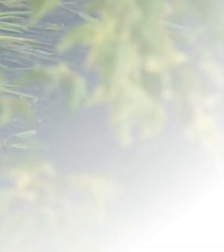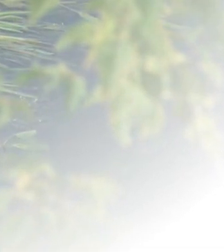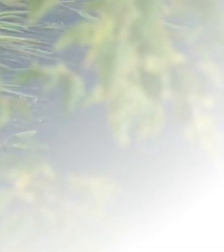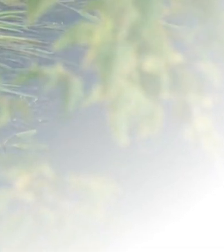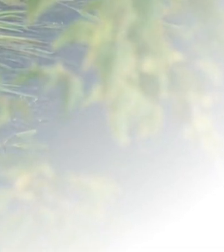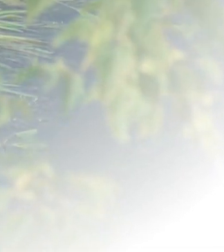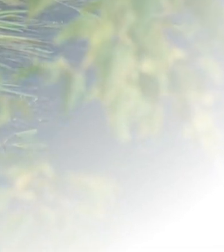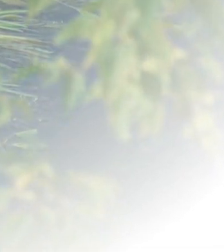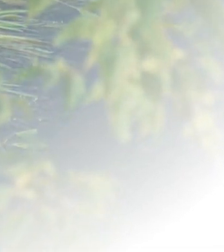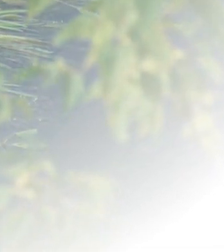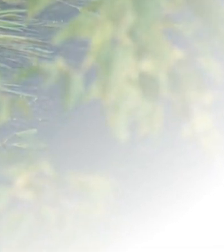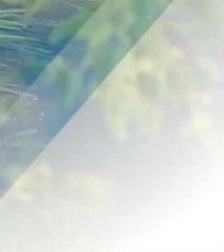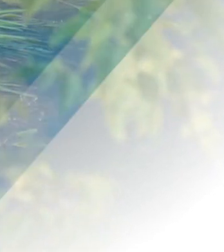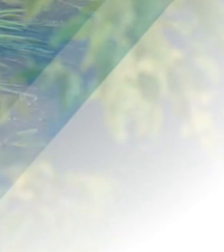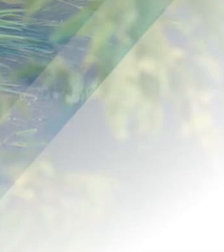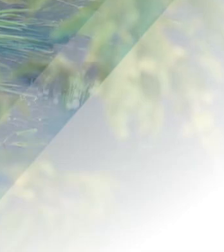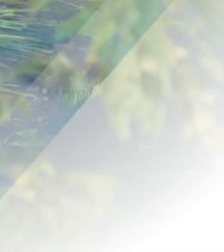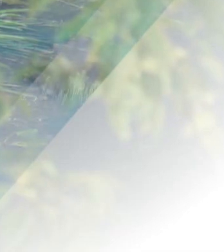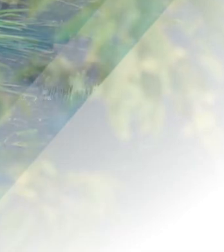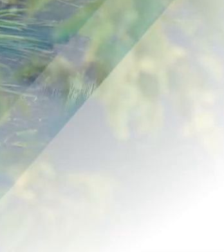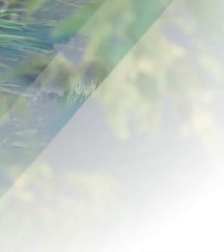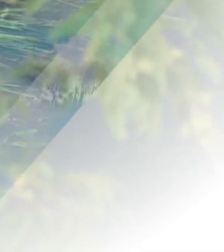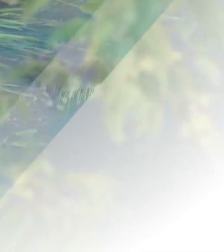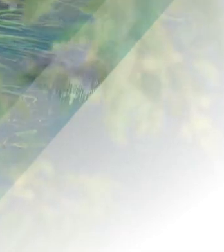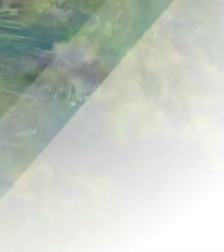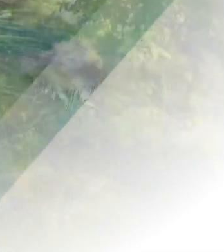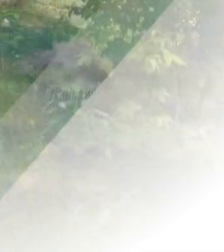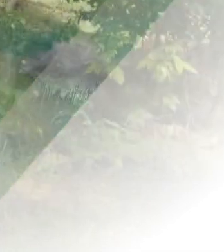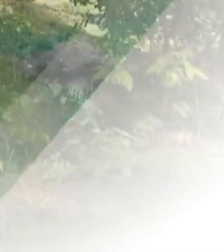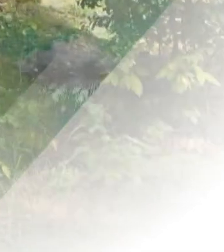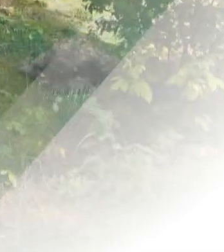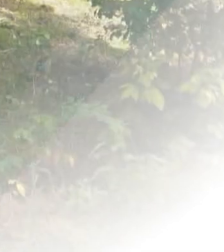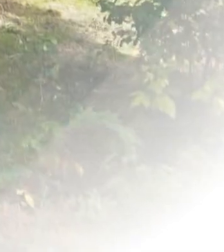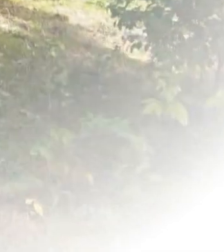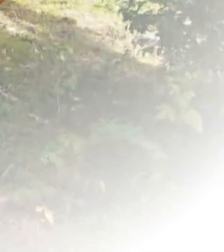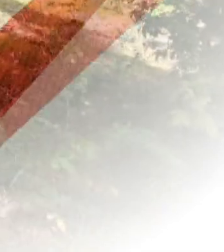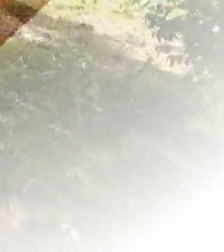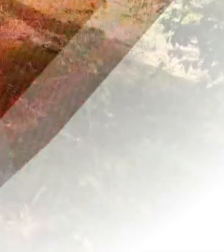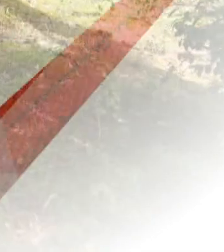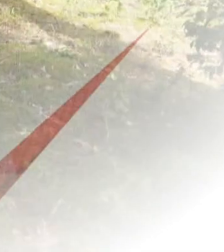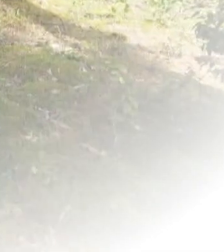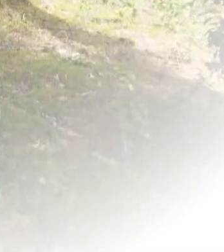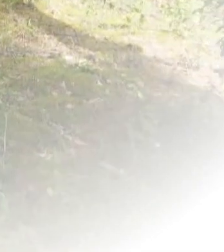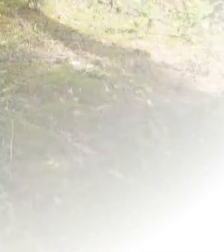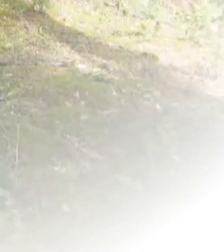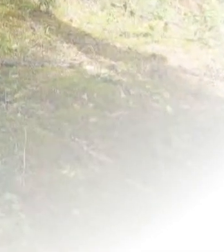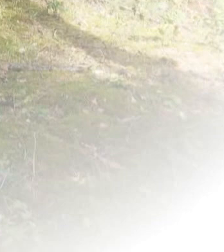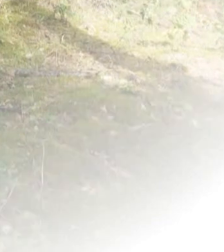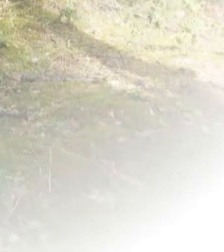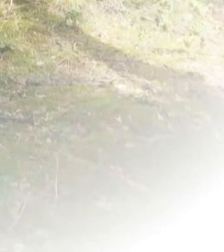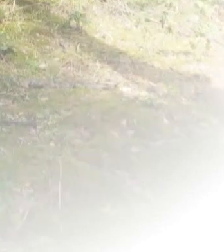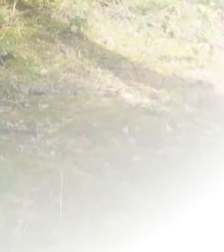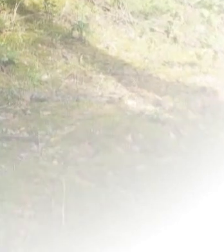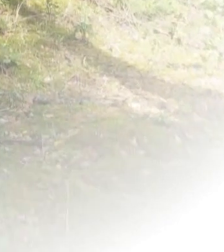черви ни один целый пять десятых градусов со знаком плюс сдавил осях это у 1983